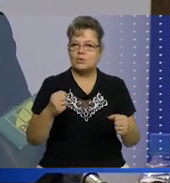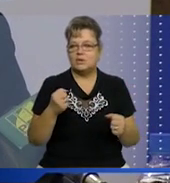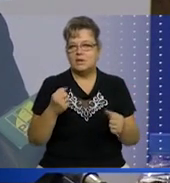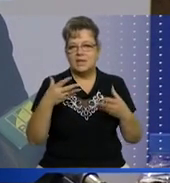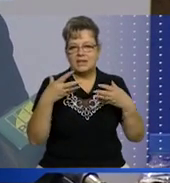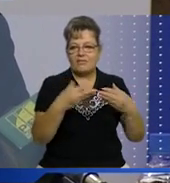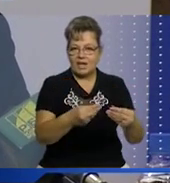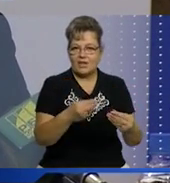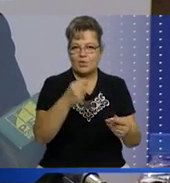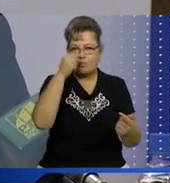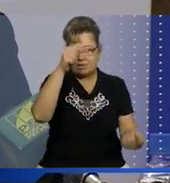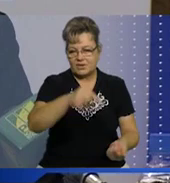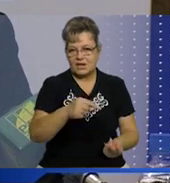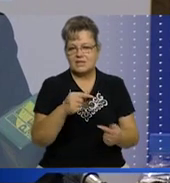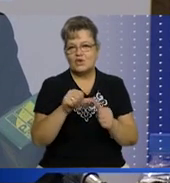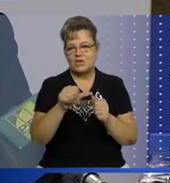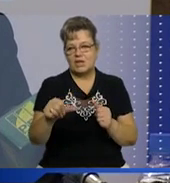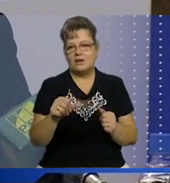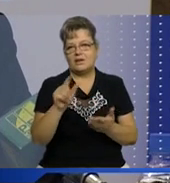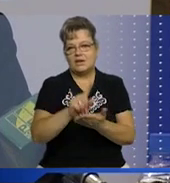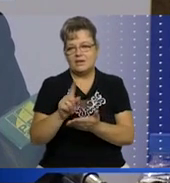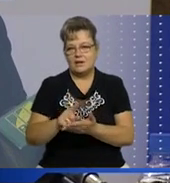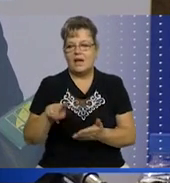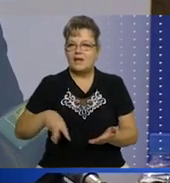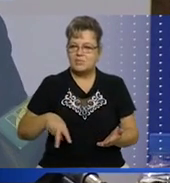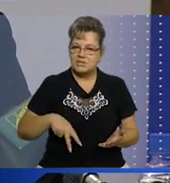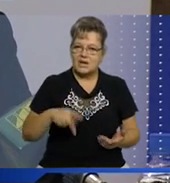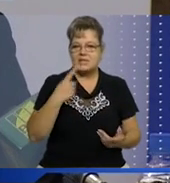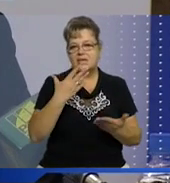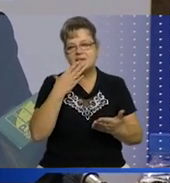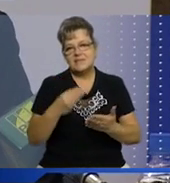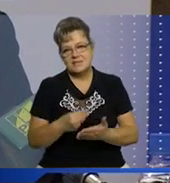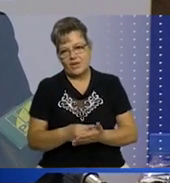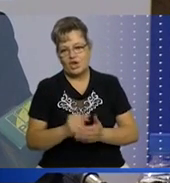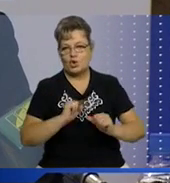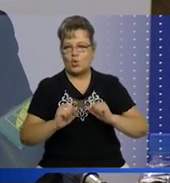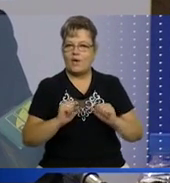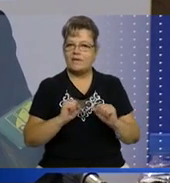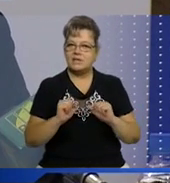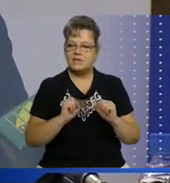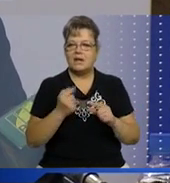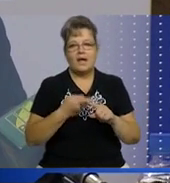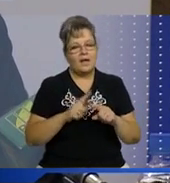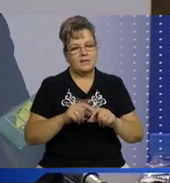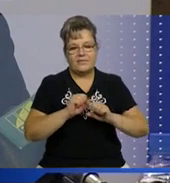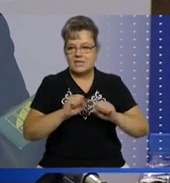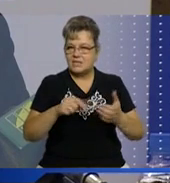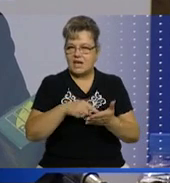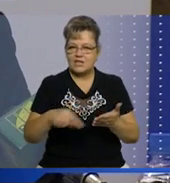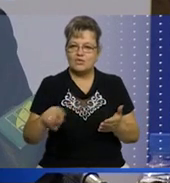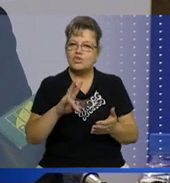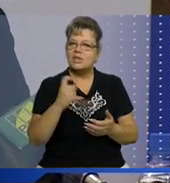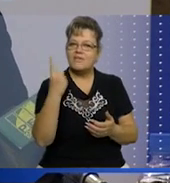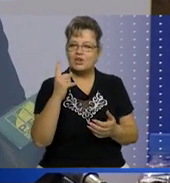в каких-то местах подвергаться давлению со стороны отдельно должностных лиц, местных администраций или своих непосредственных